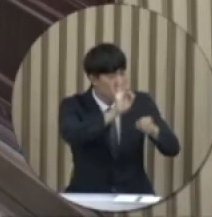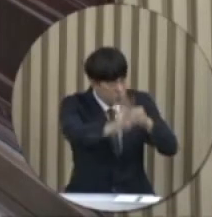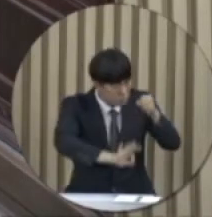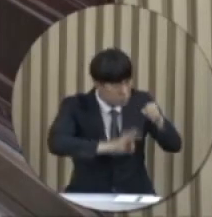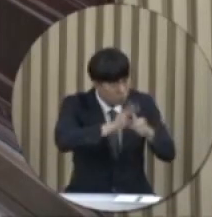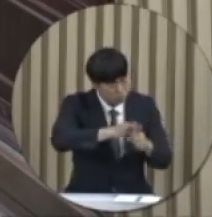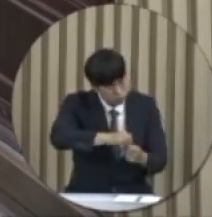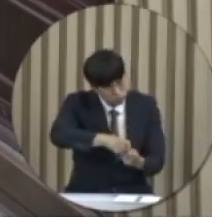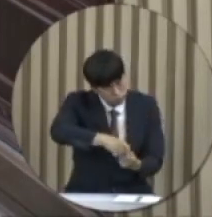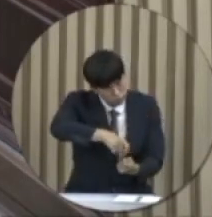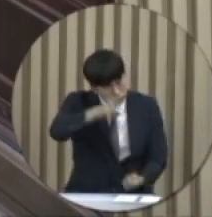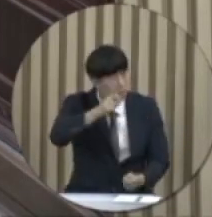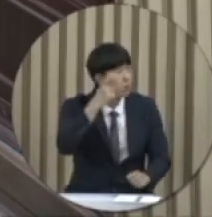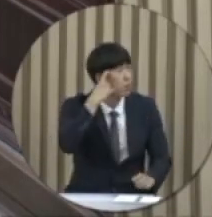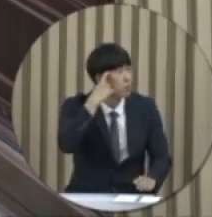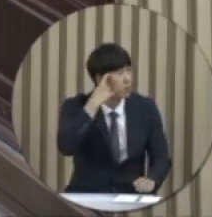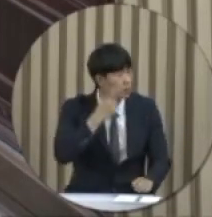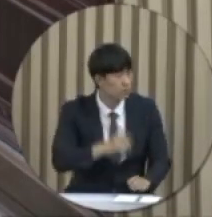완공이 될까요?